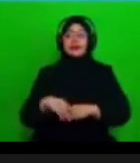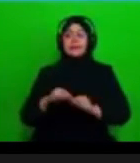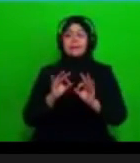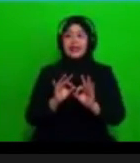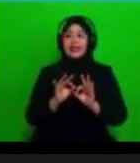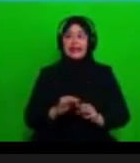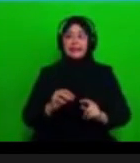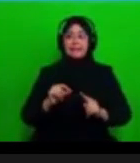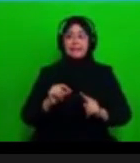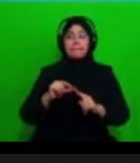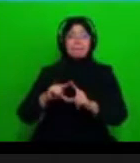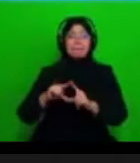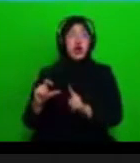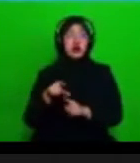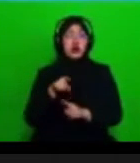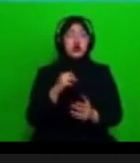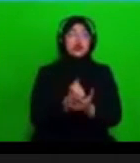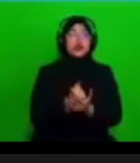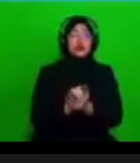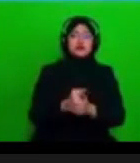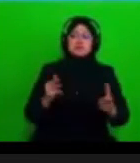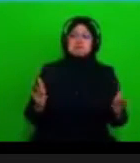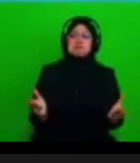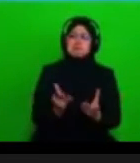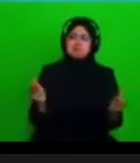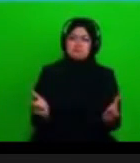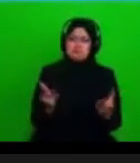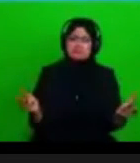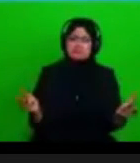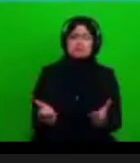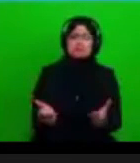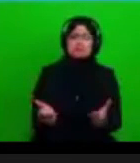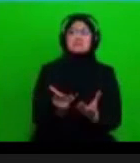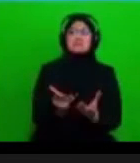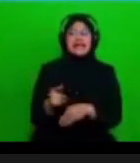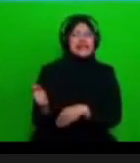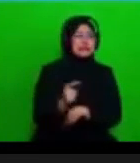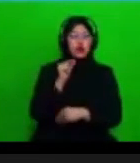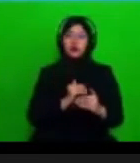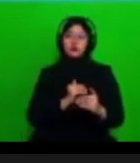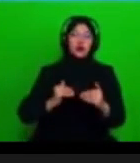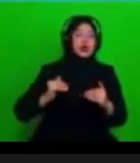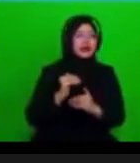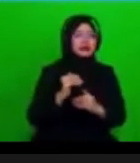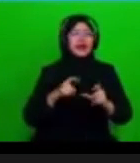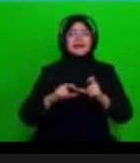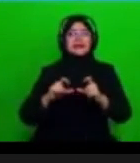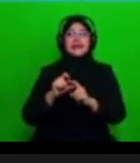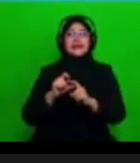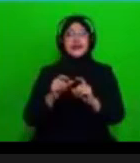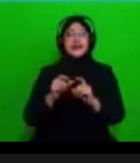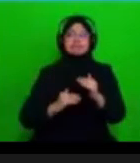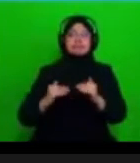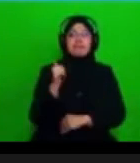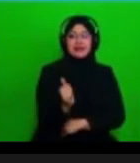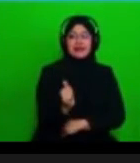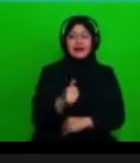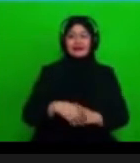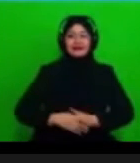pendidikan prasekolah, ini bisa menjadi boosting yang cukup efektif untuk secepatnya kita bisa menaikkan kualitas SDM